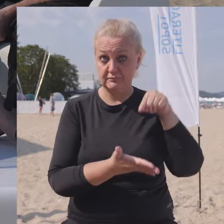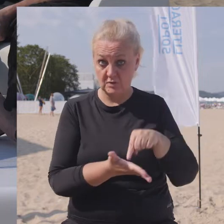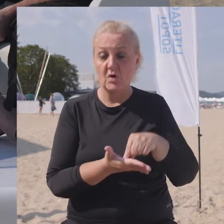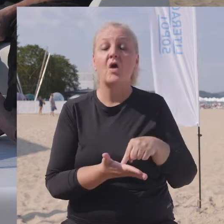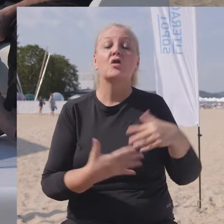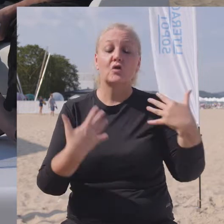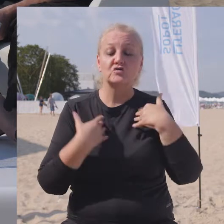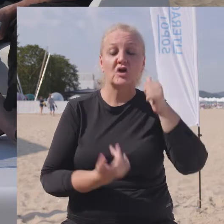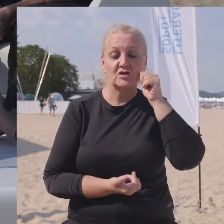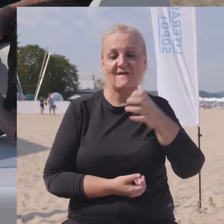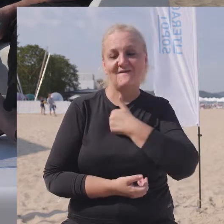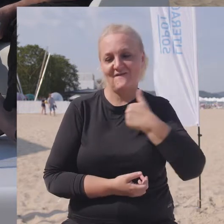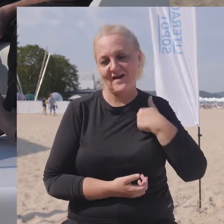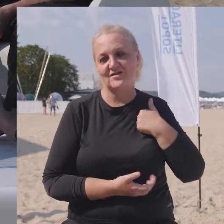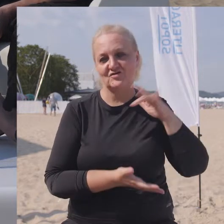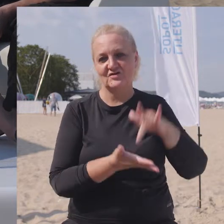codziennego w Warszawie w latach